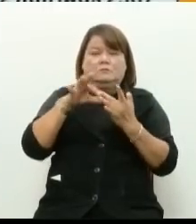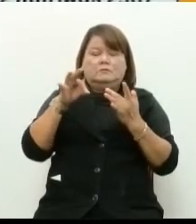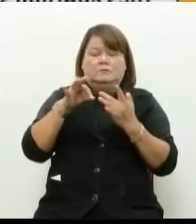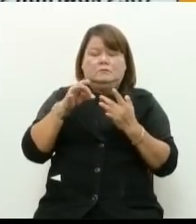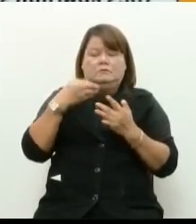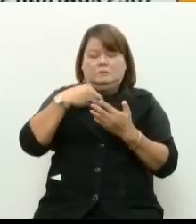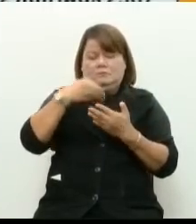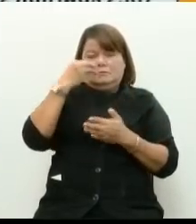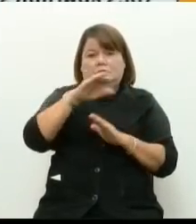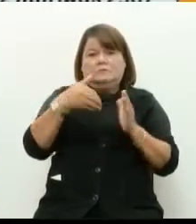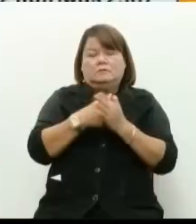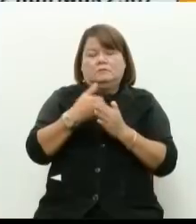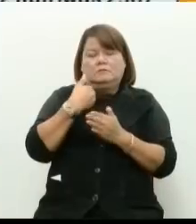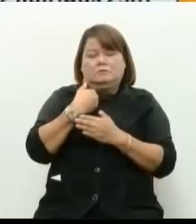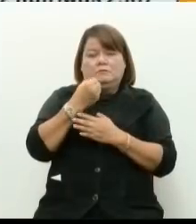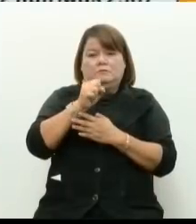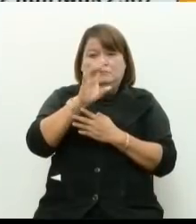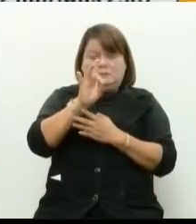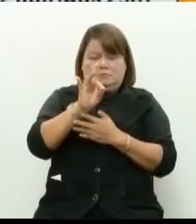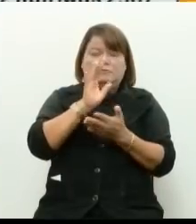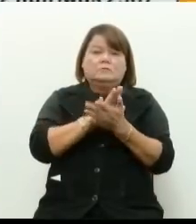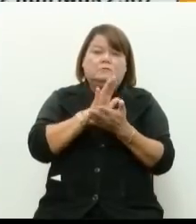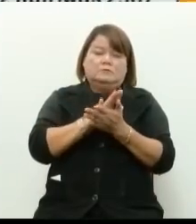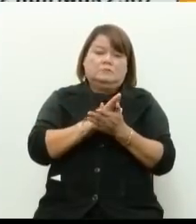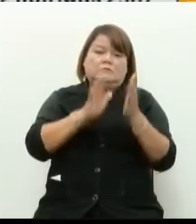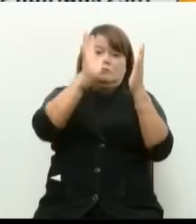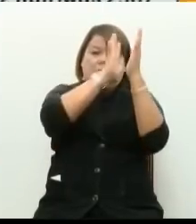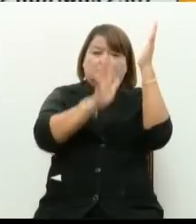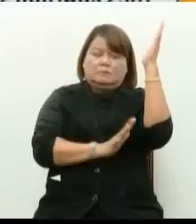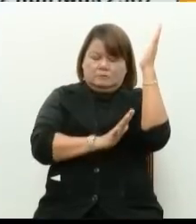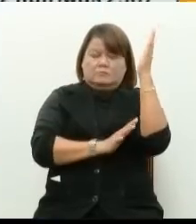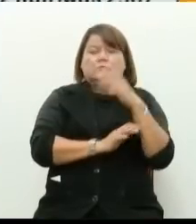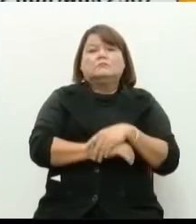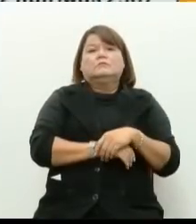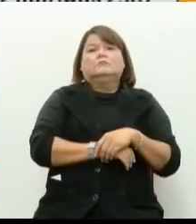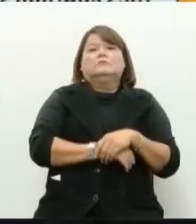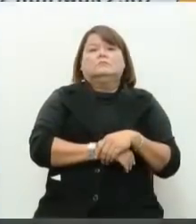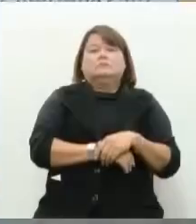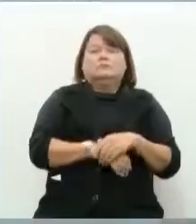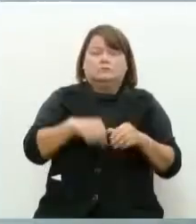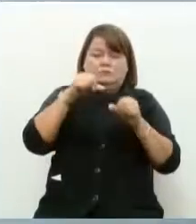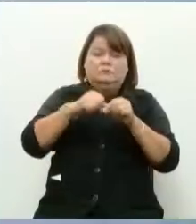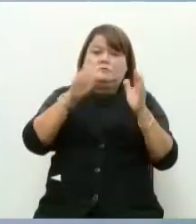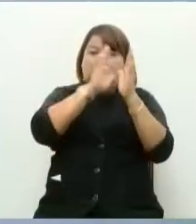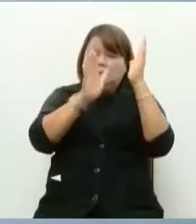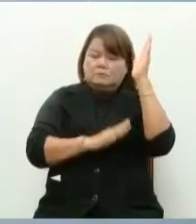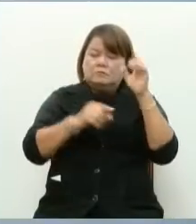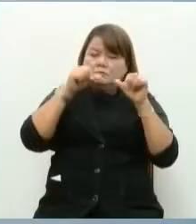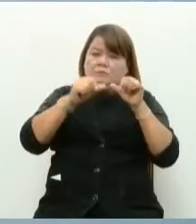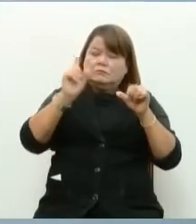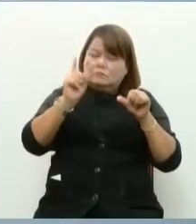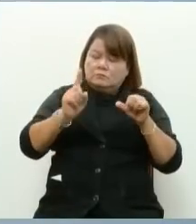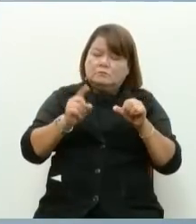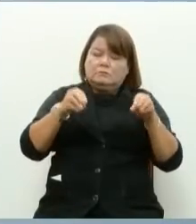โรงเรียนอยู่ทั้งหมด18แห่งกระจายอยู่ในทุกพื้นที่เพราะฉะนั้นท่านอยู่ในพื้นที่ใดใกล้ที่ไหน